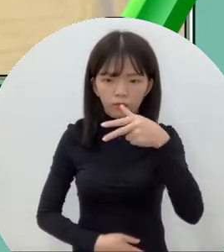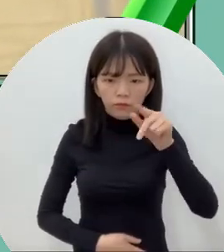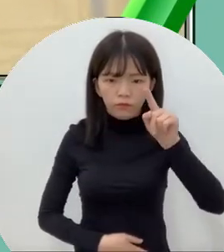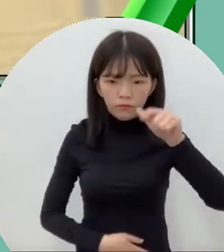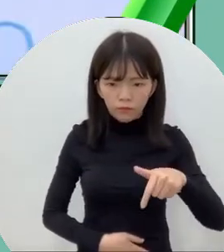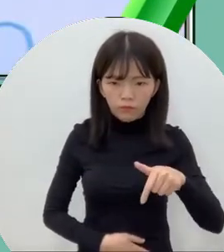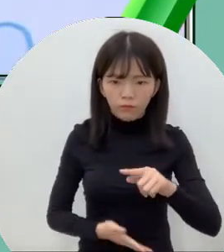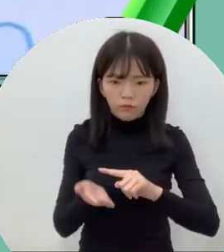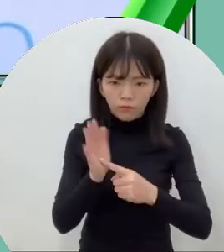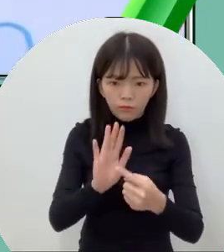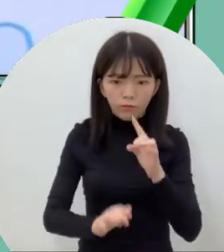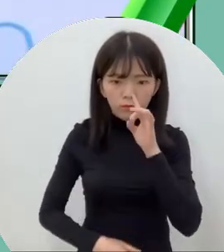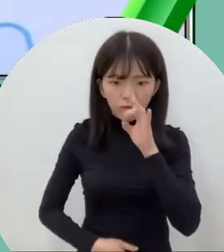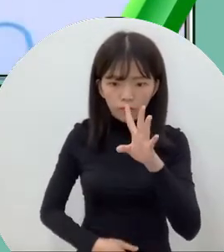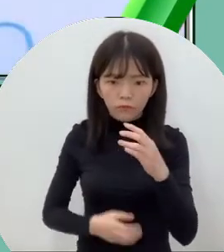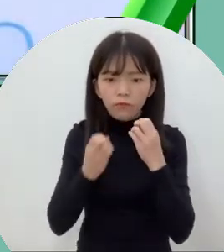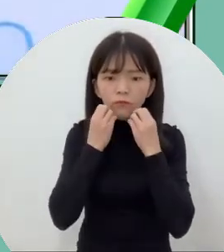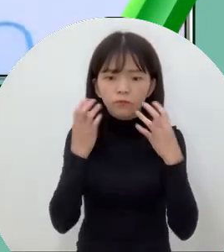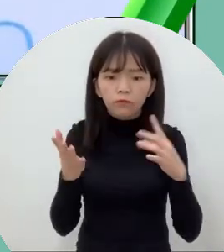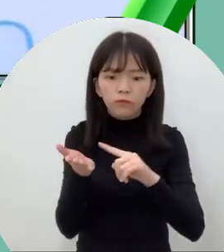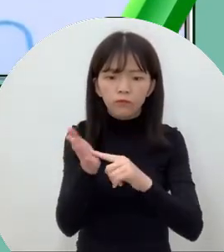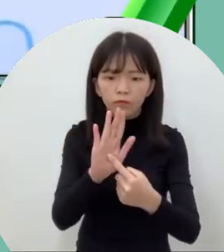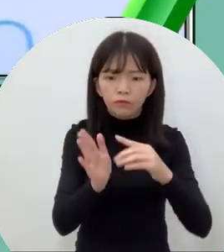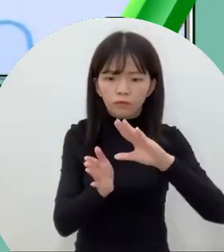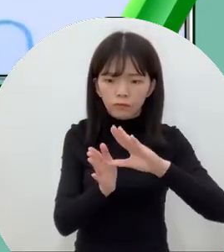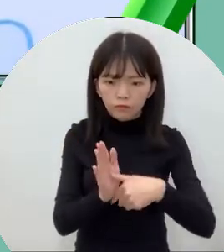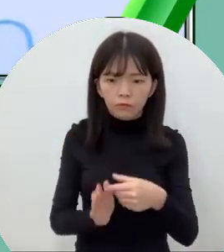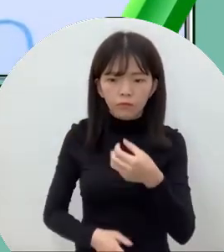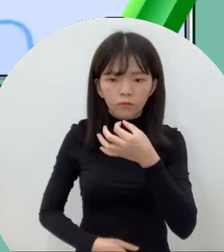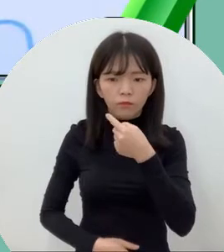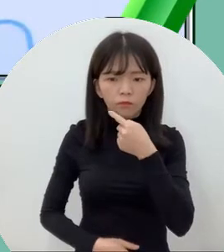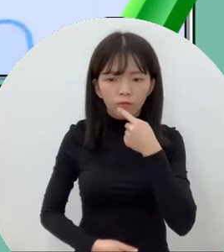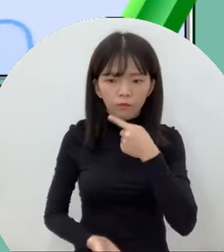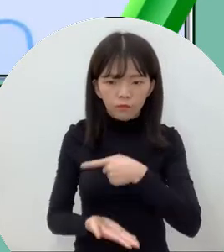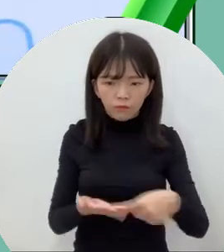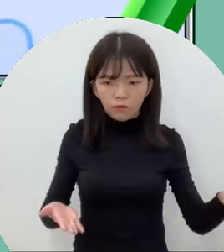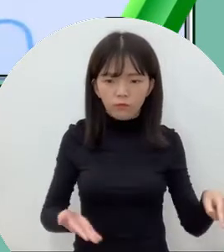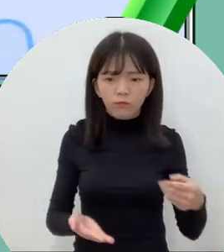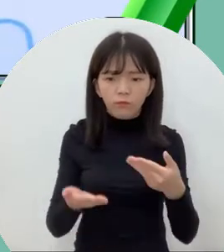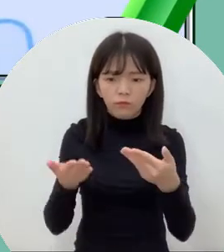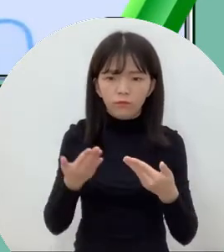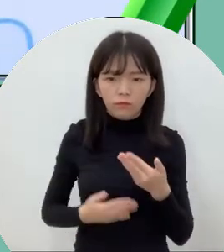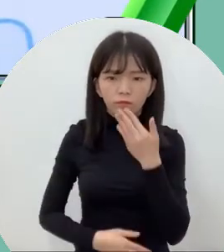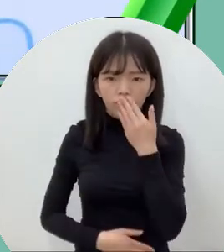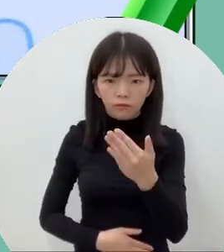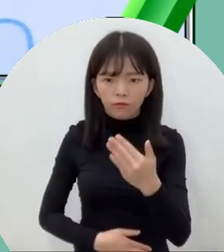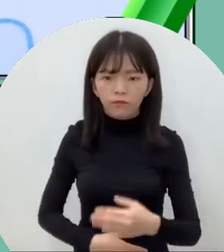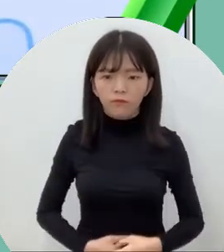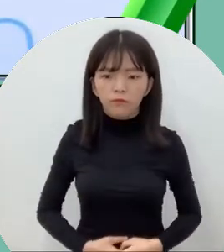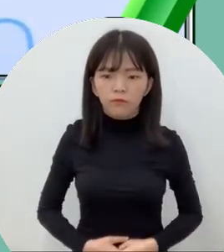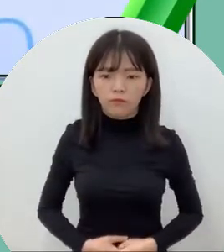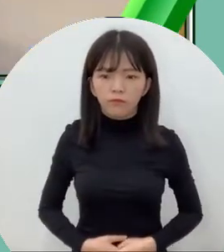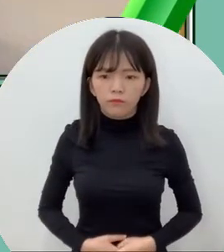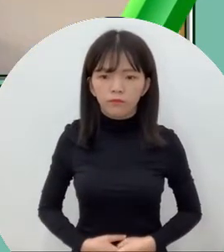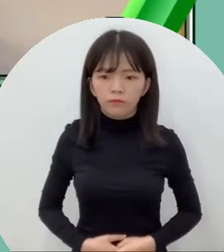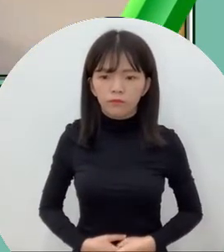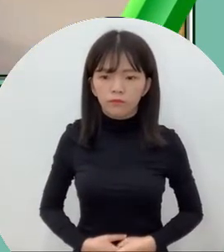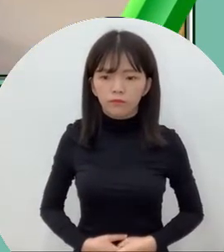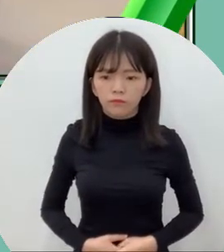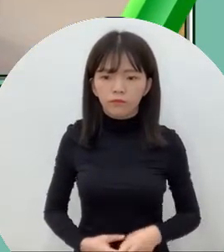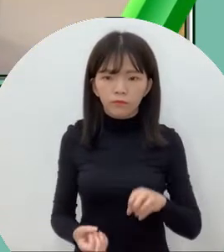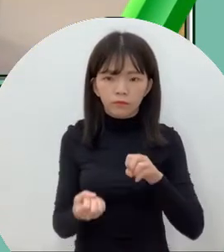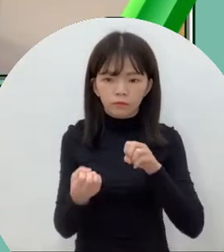만약에 답안지 문형란에 표기가 되어 있지 않거나 이중으로 표기된 경우 불이익을 받을 수 있습니다.